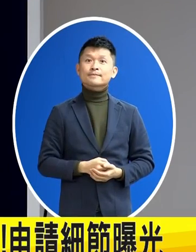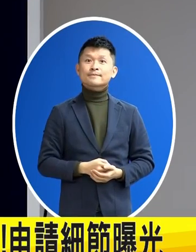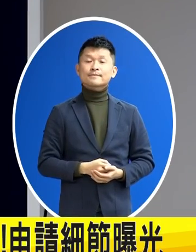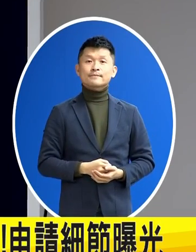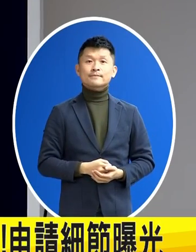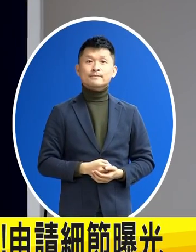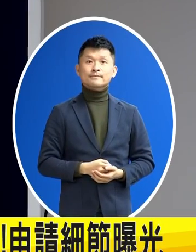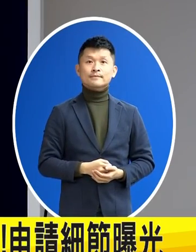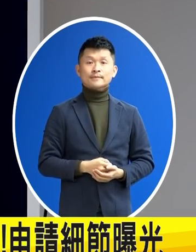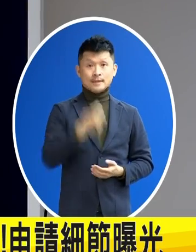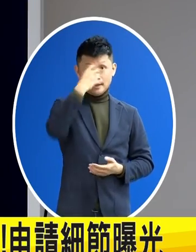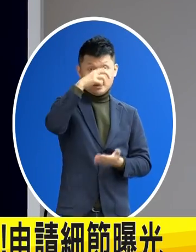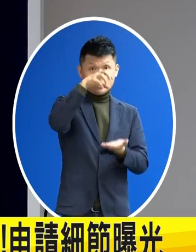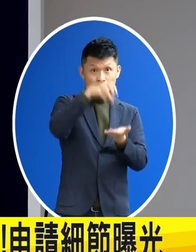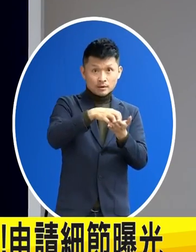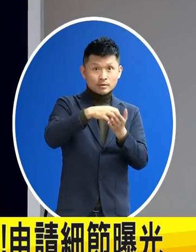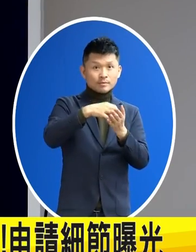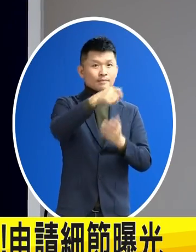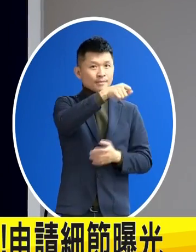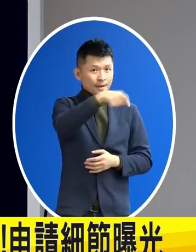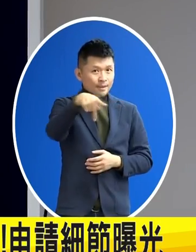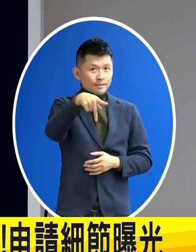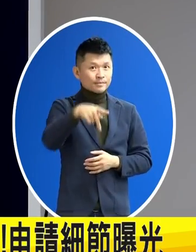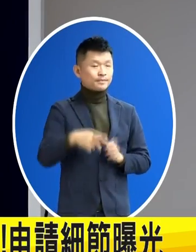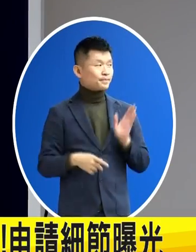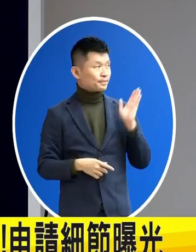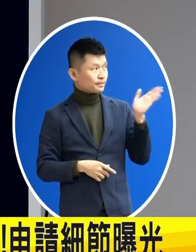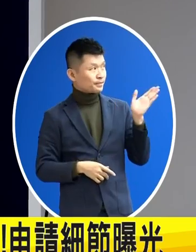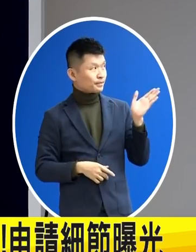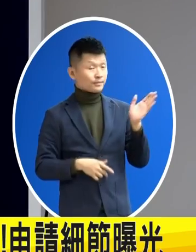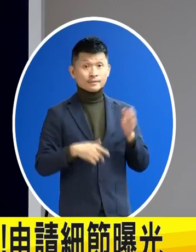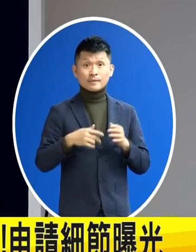E的验证程式，现在验我的 QR code。